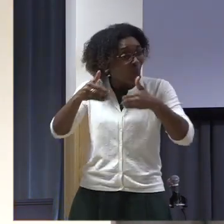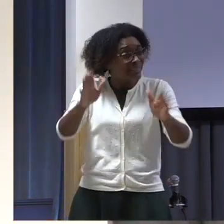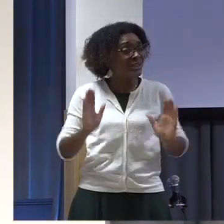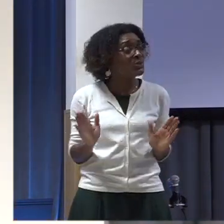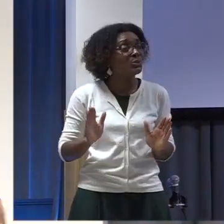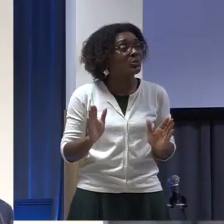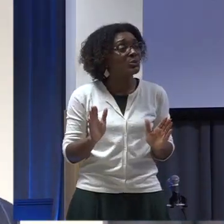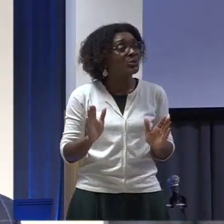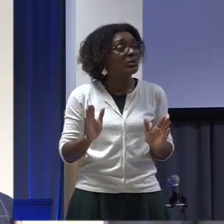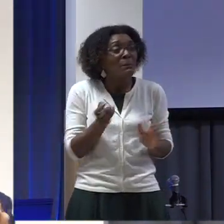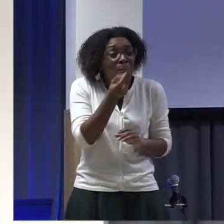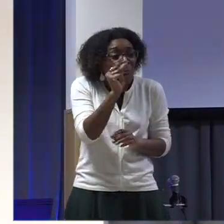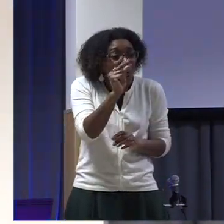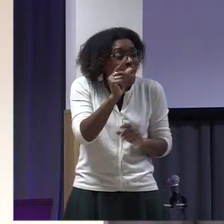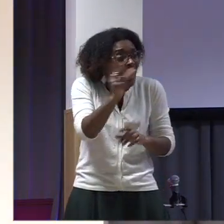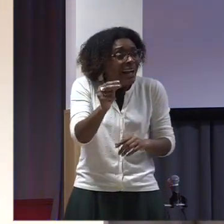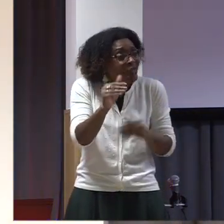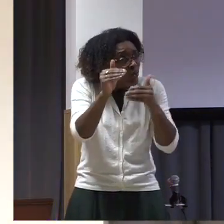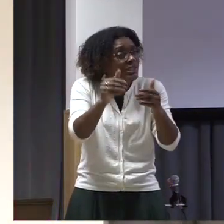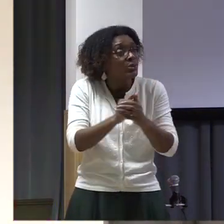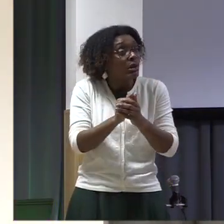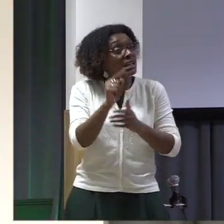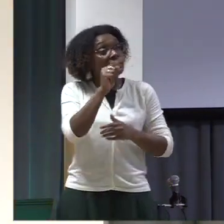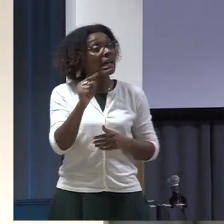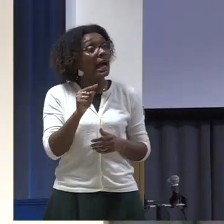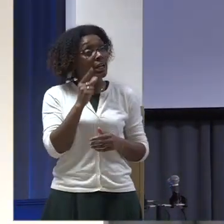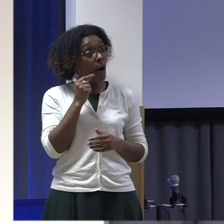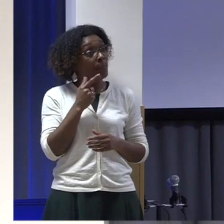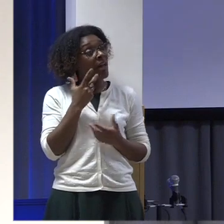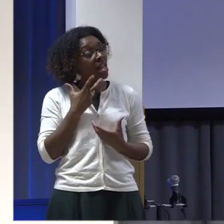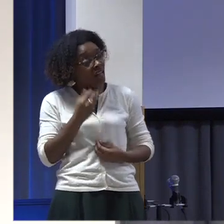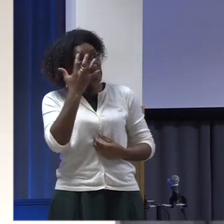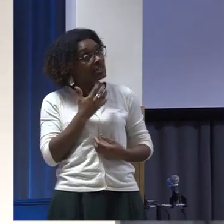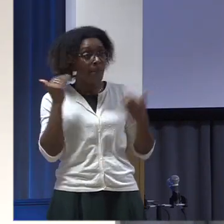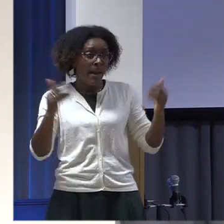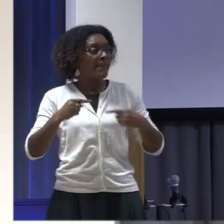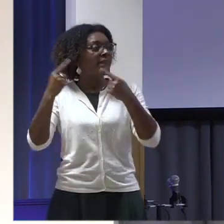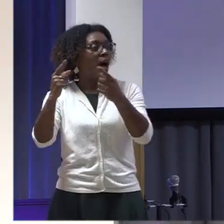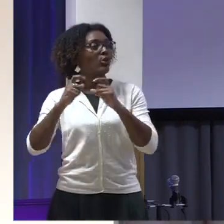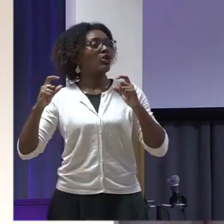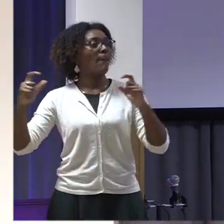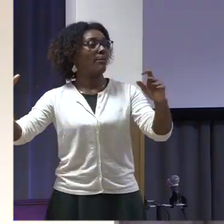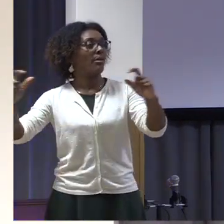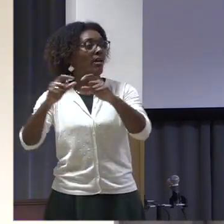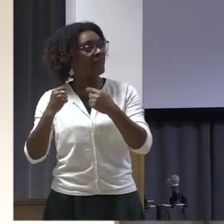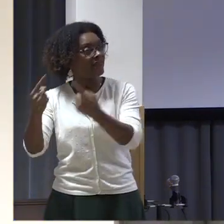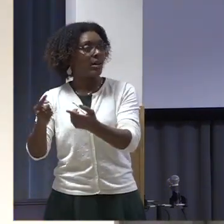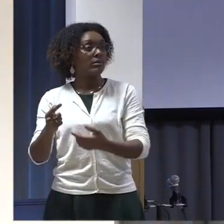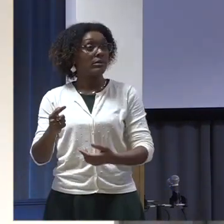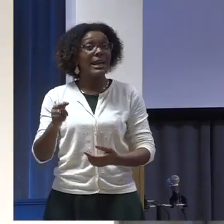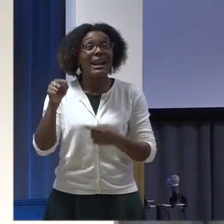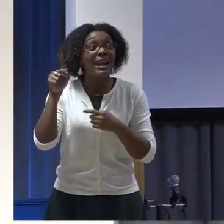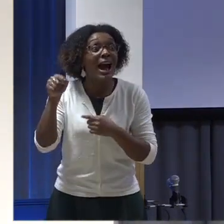dans ce qui est peu ça car il a vu le dit qu il se leva et il est allé au temple et là dans le temple il sera choisi